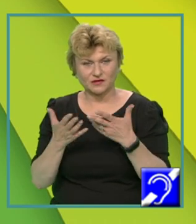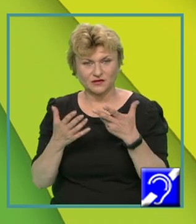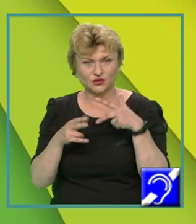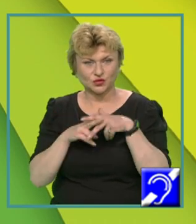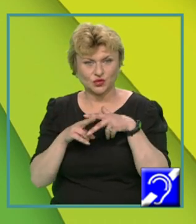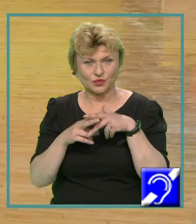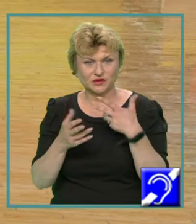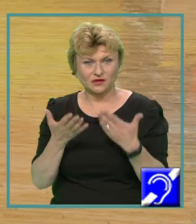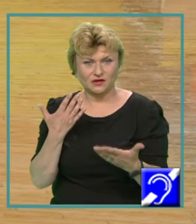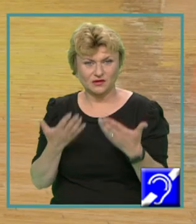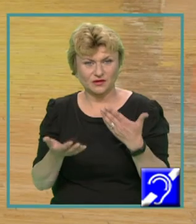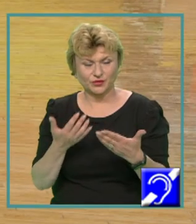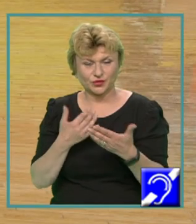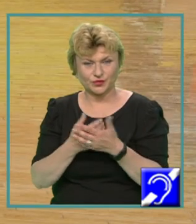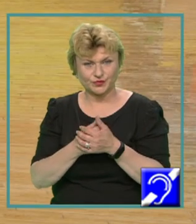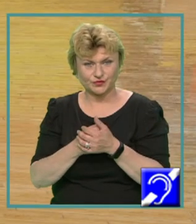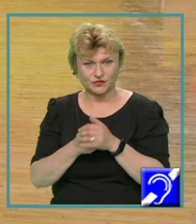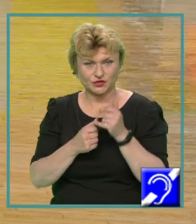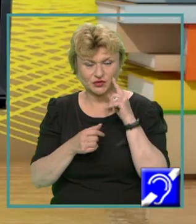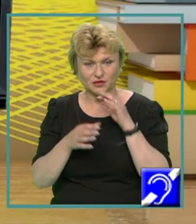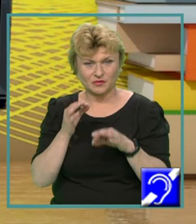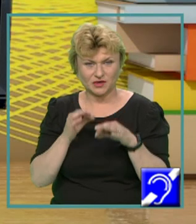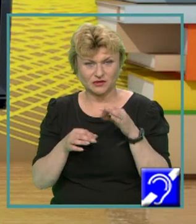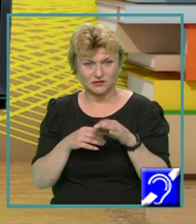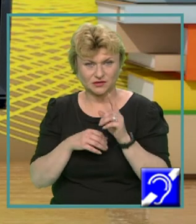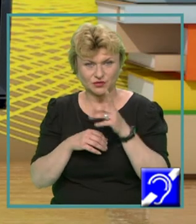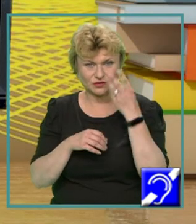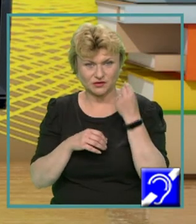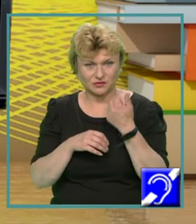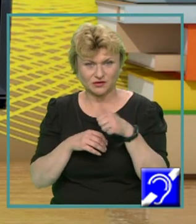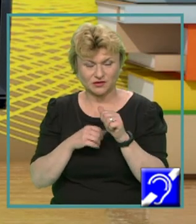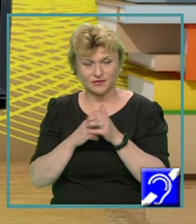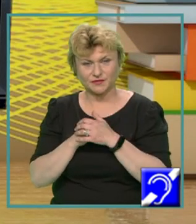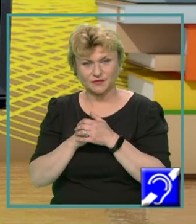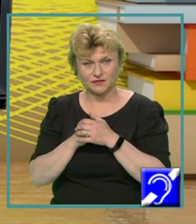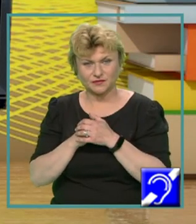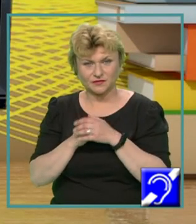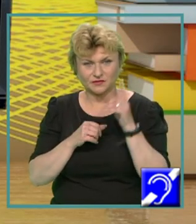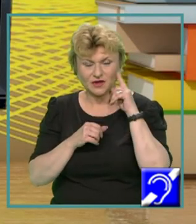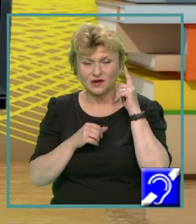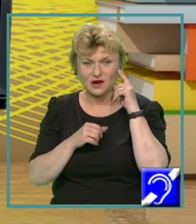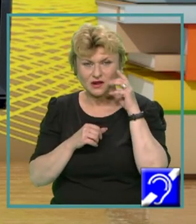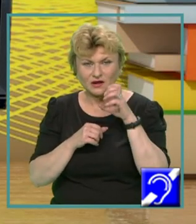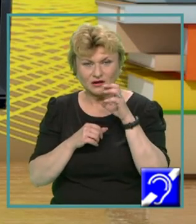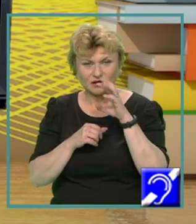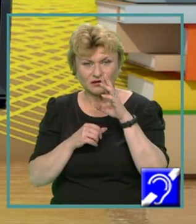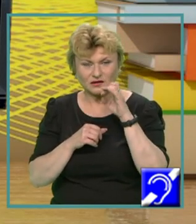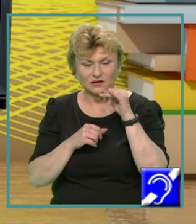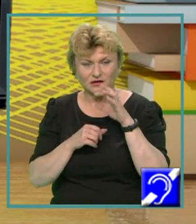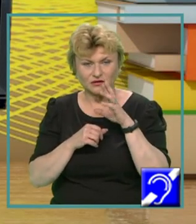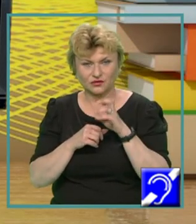menținerea echilibrului. Vedem analizatori. Nu uităm că ne uităm cu ochiul, dar vedem cu creierul. Deci ochi, nerv,